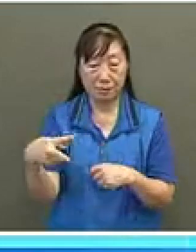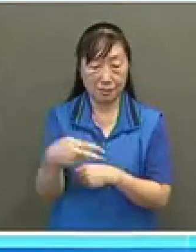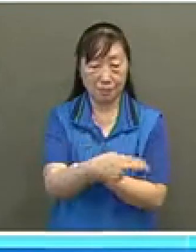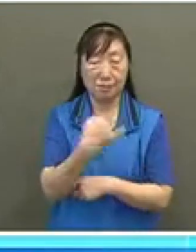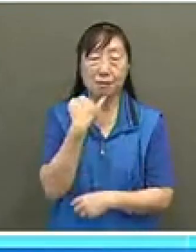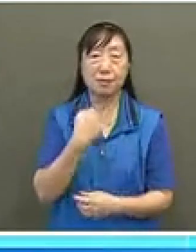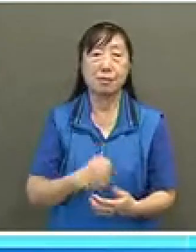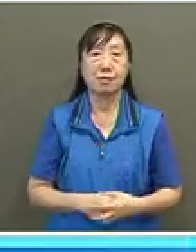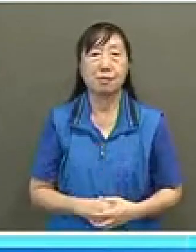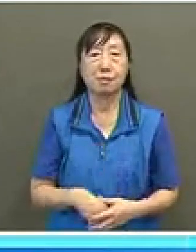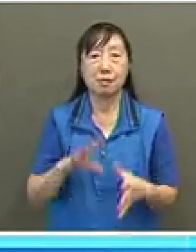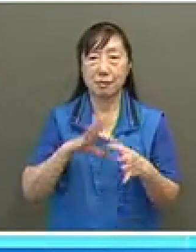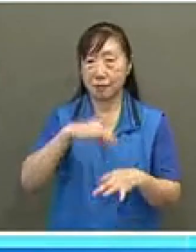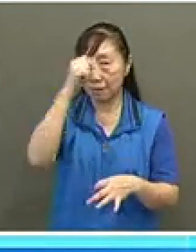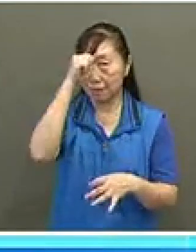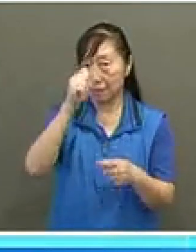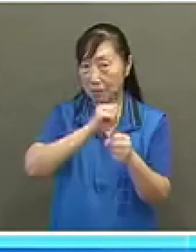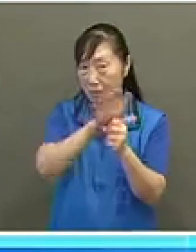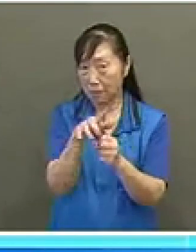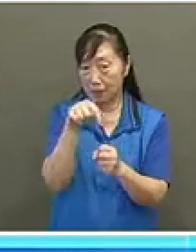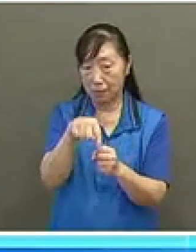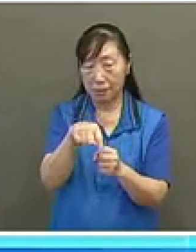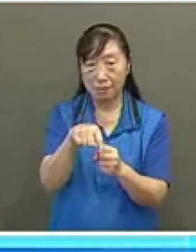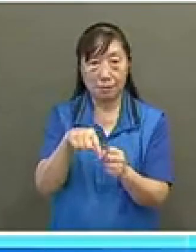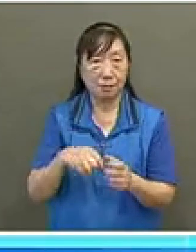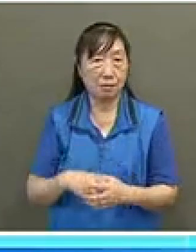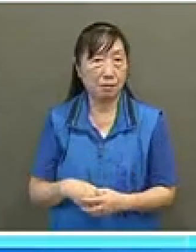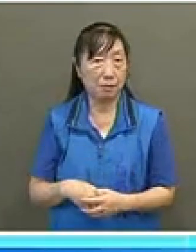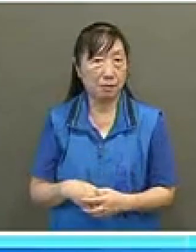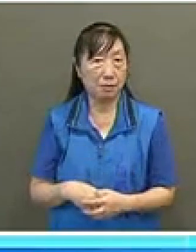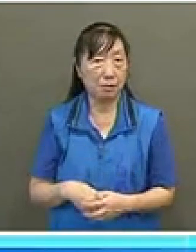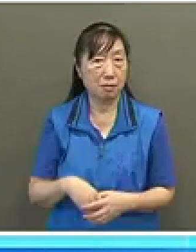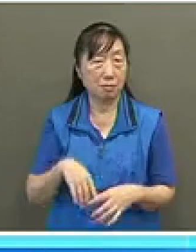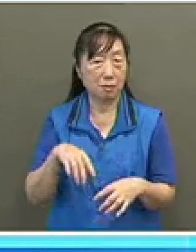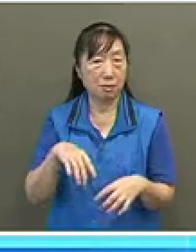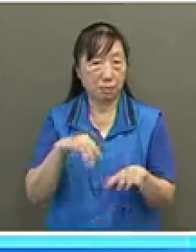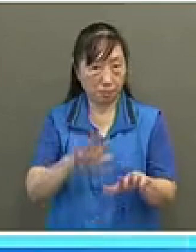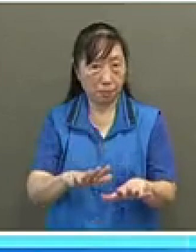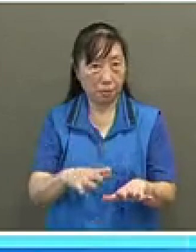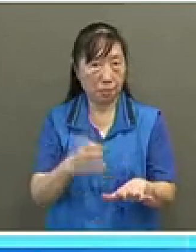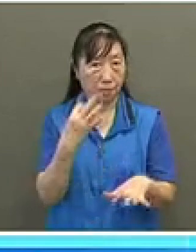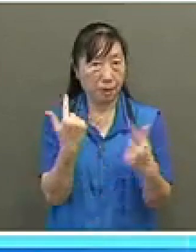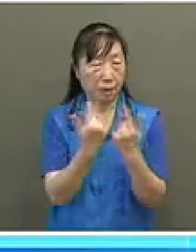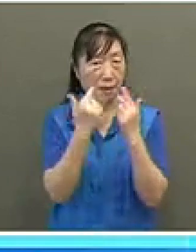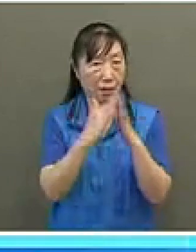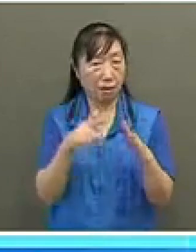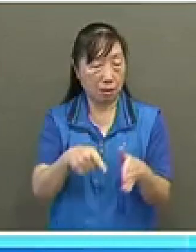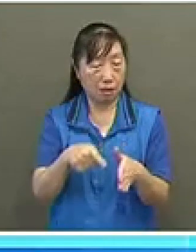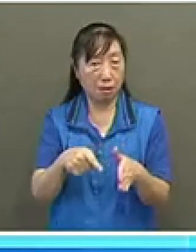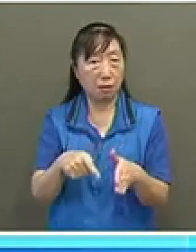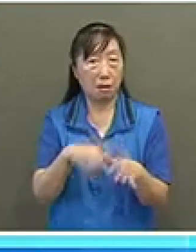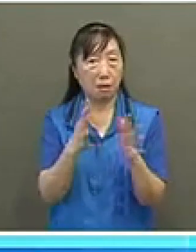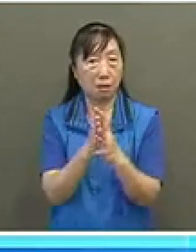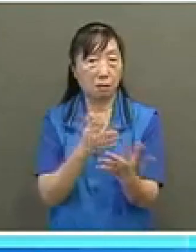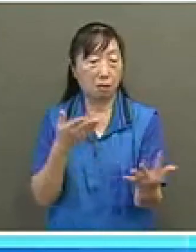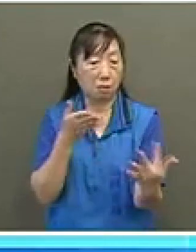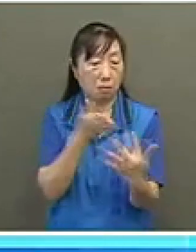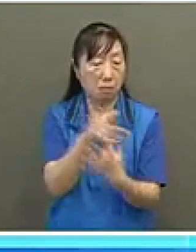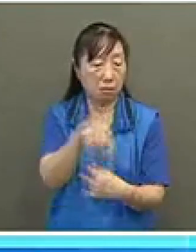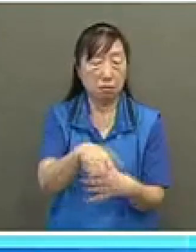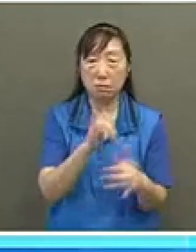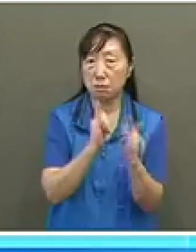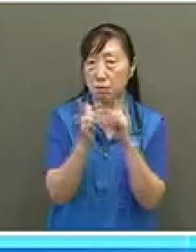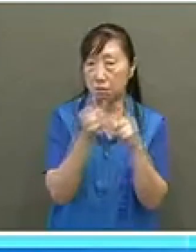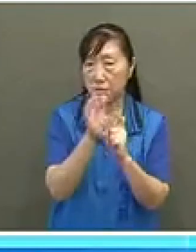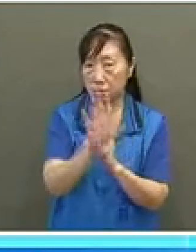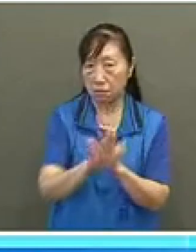至于因为 Delta 病毒已经到新北市的辖内来了，也侵入到社区里面来